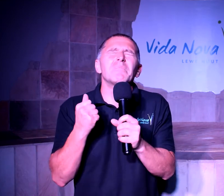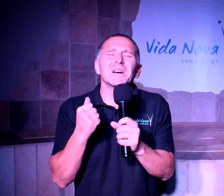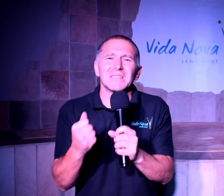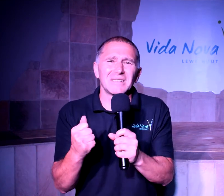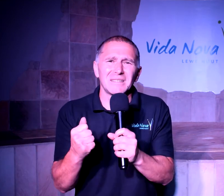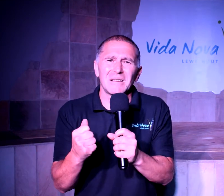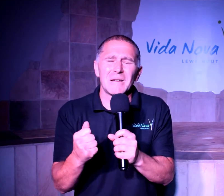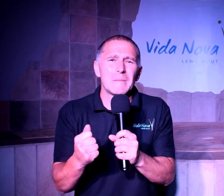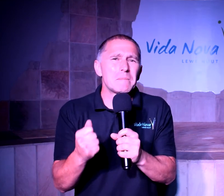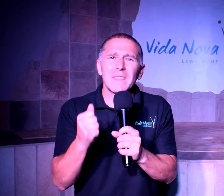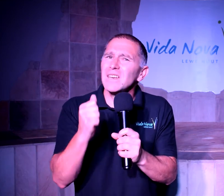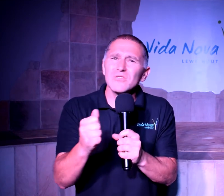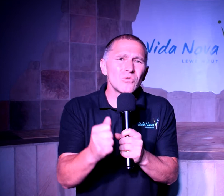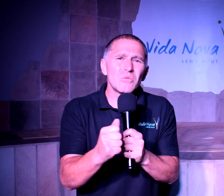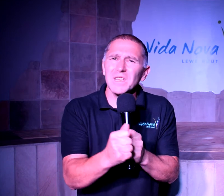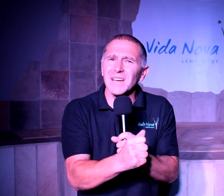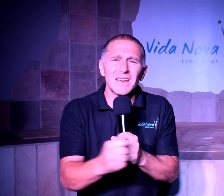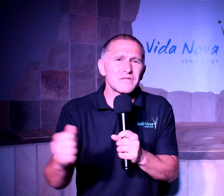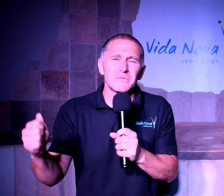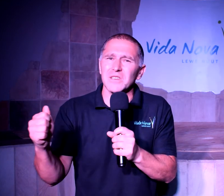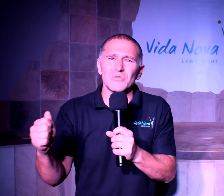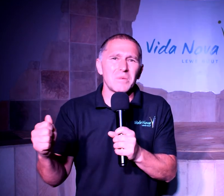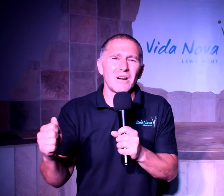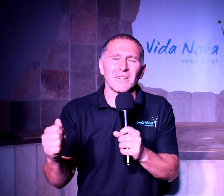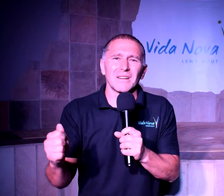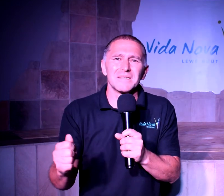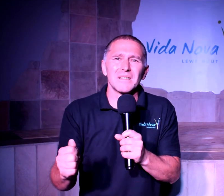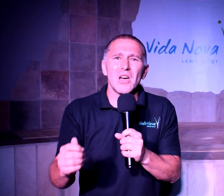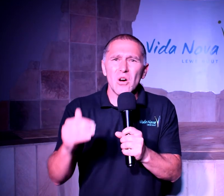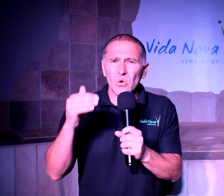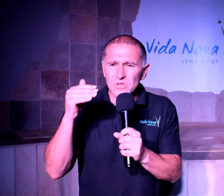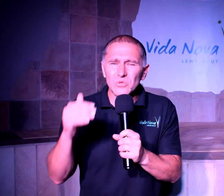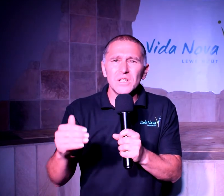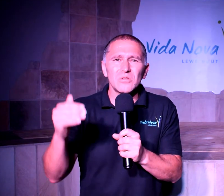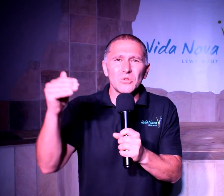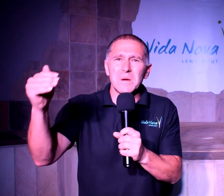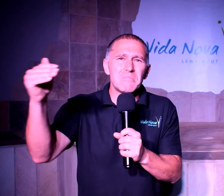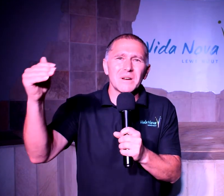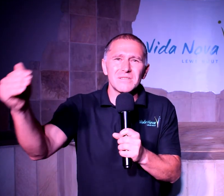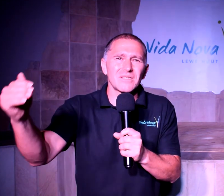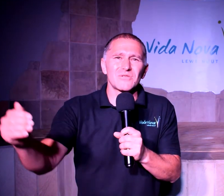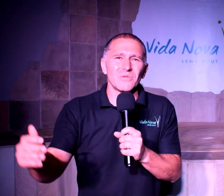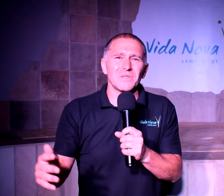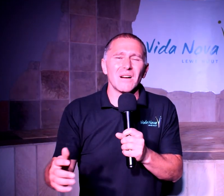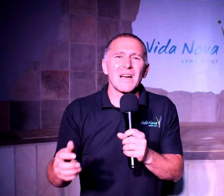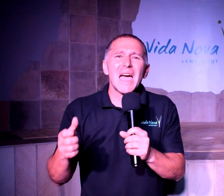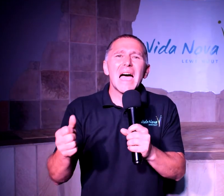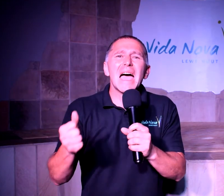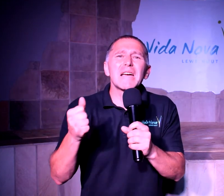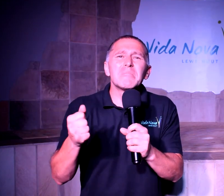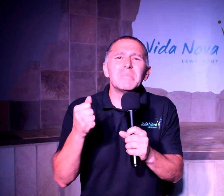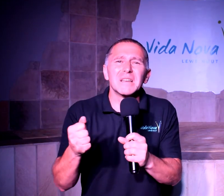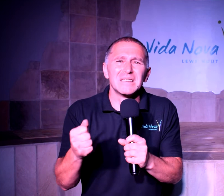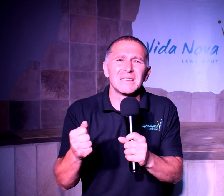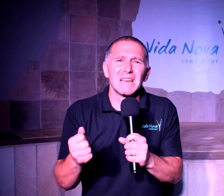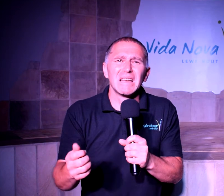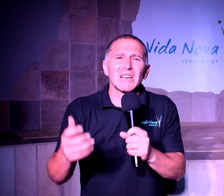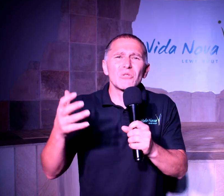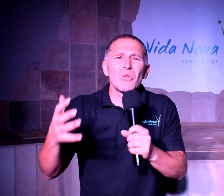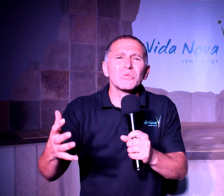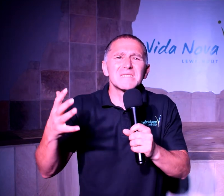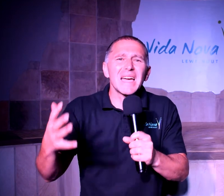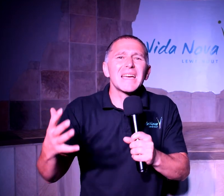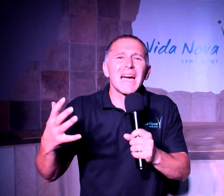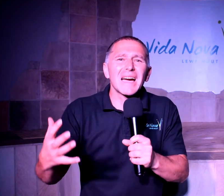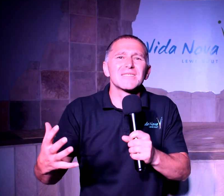Ek bid, hierdie is hoekom hierdie reeks vir my so belangrik is, ons doen dit tot by Pinkstersondag, ek bid,